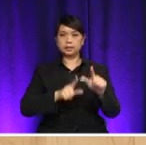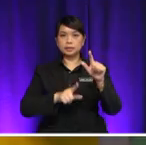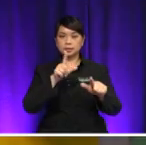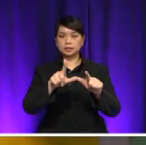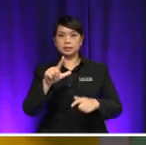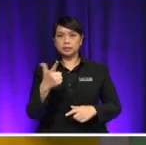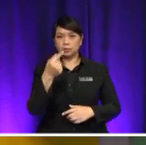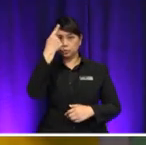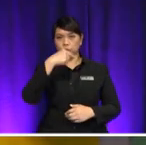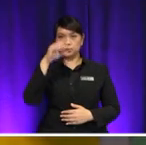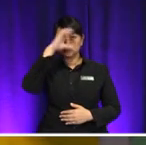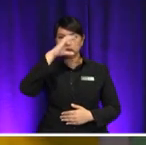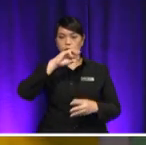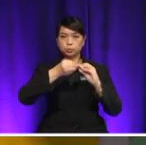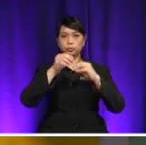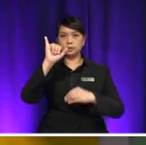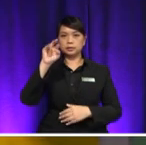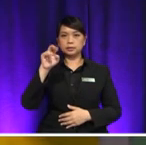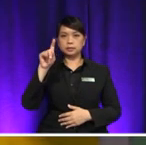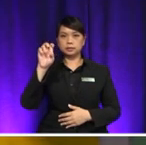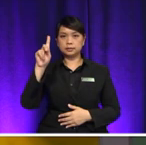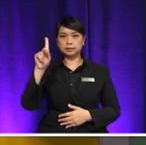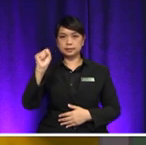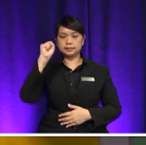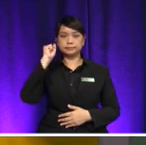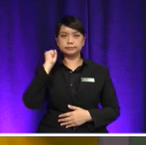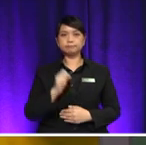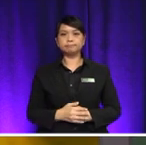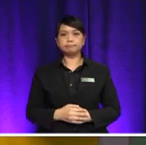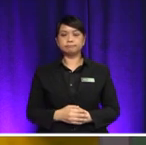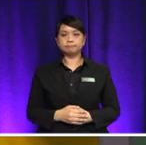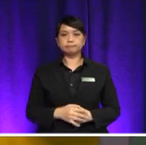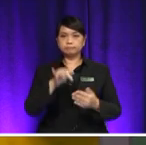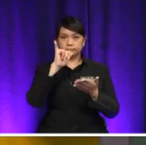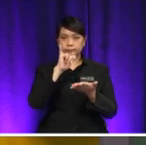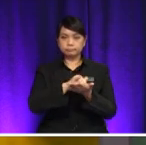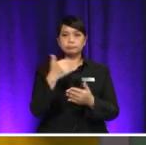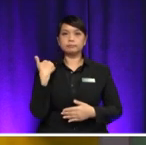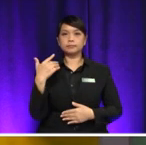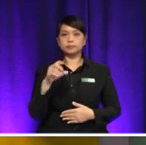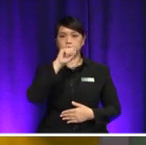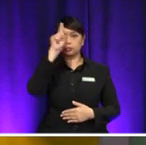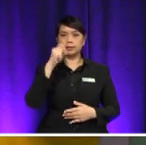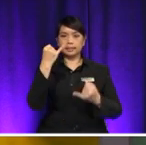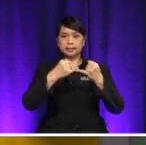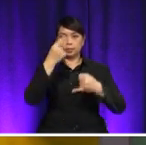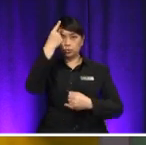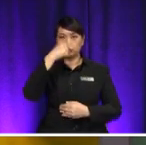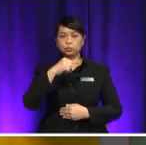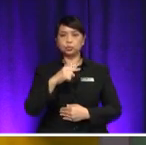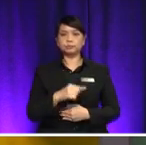untuk kita mencari nomor indexnya Oke so itu adalah soal yang terakhir untuk